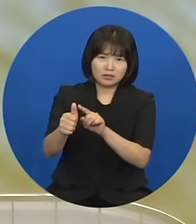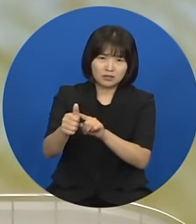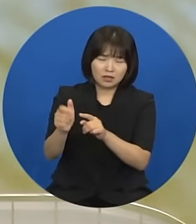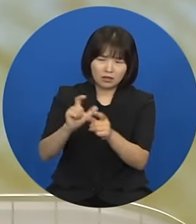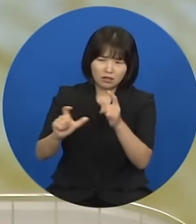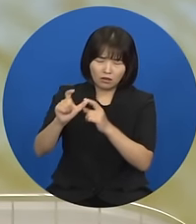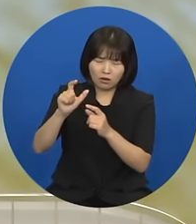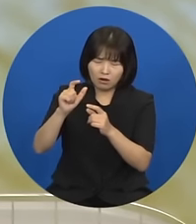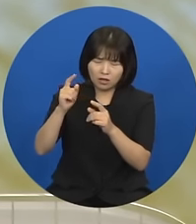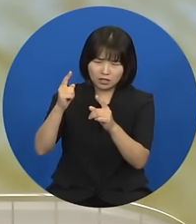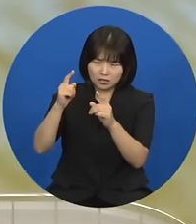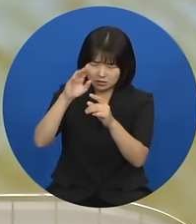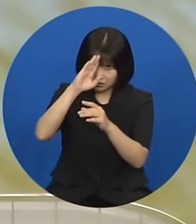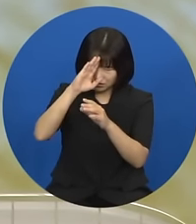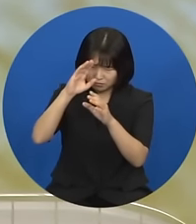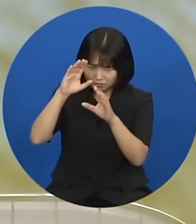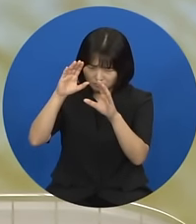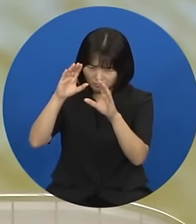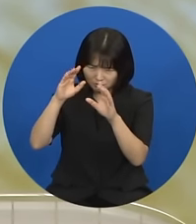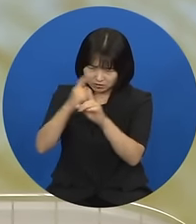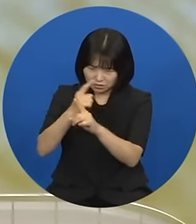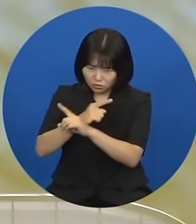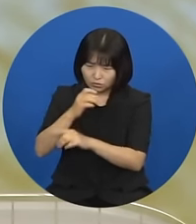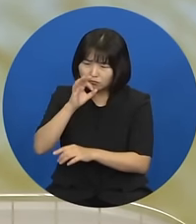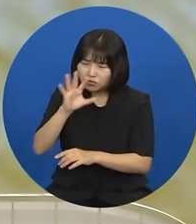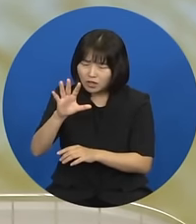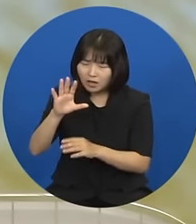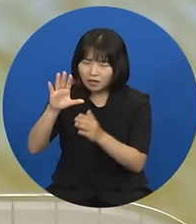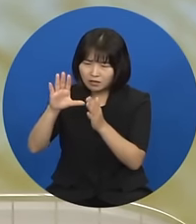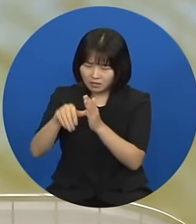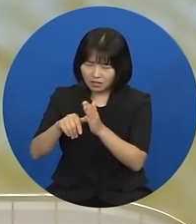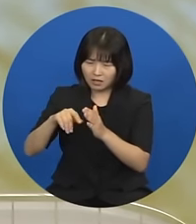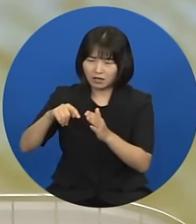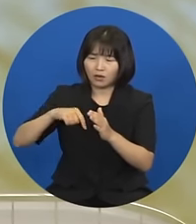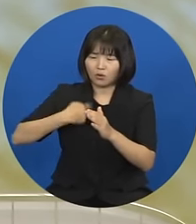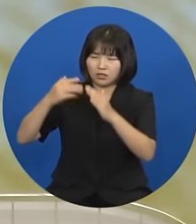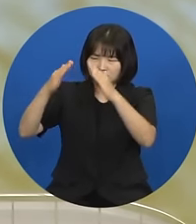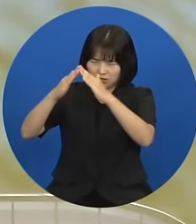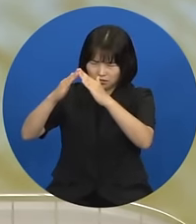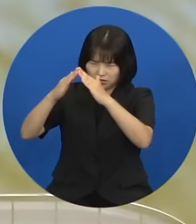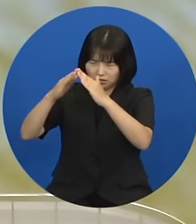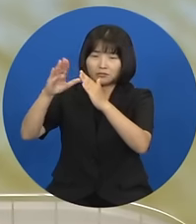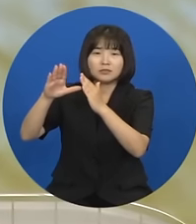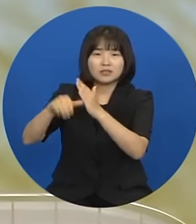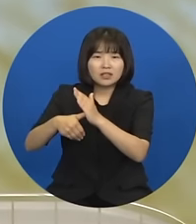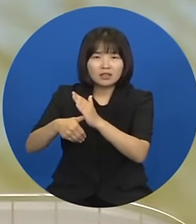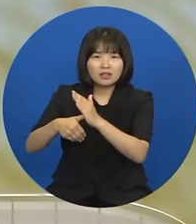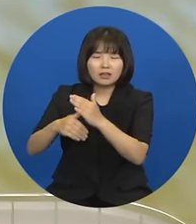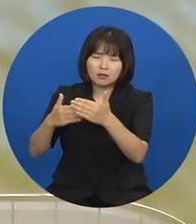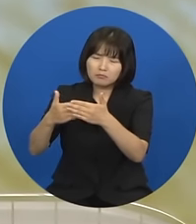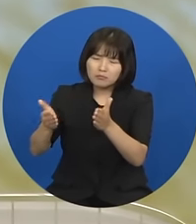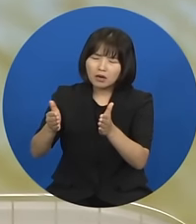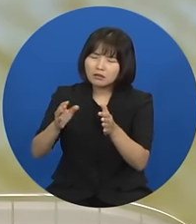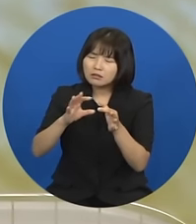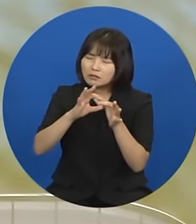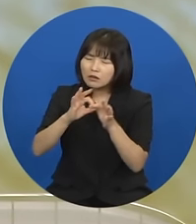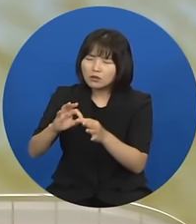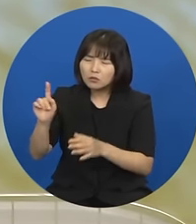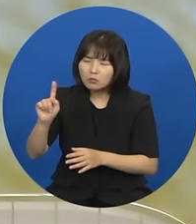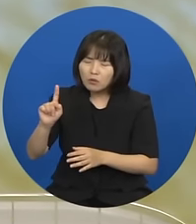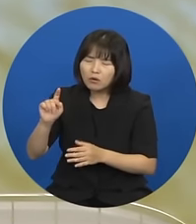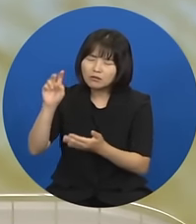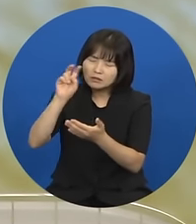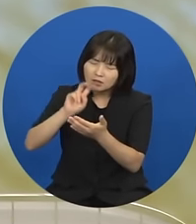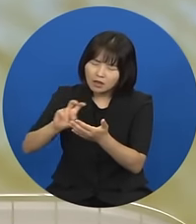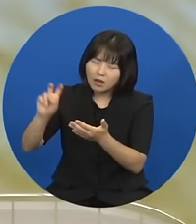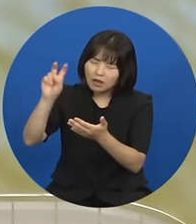가운데 댁에서 홀로 방에서 지내실 때 이제 방에서 계속하여 찬양을